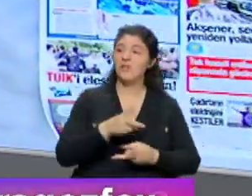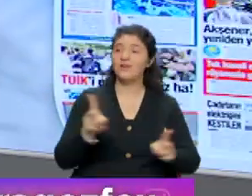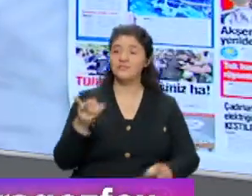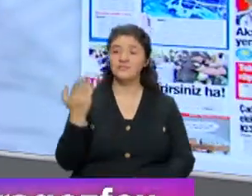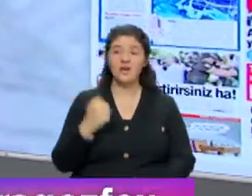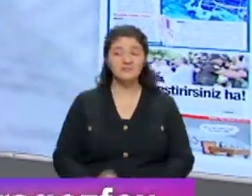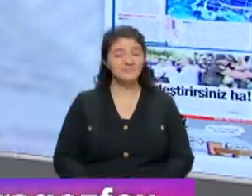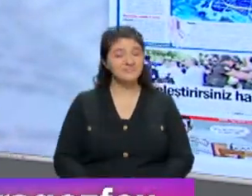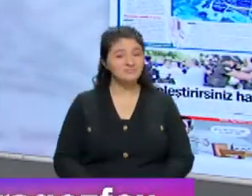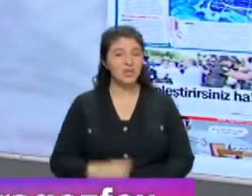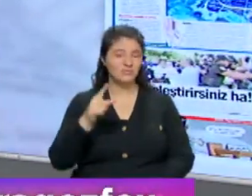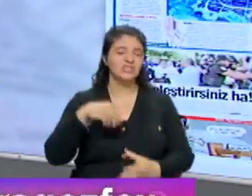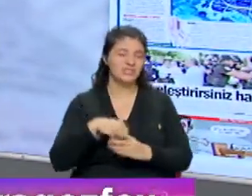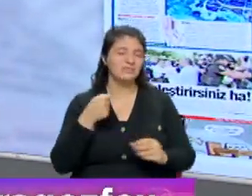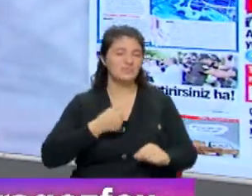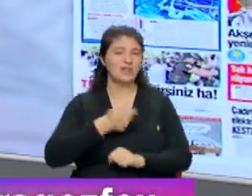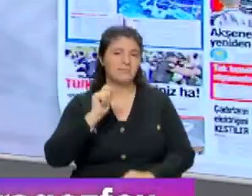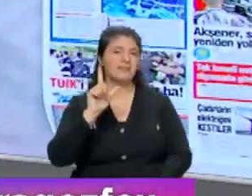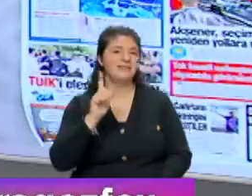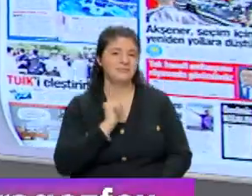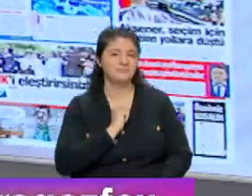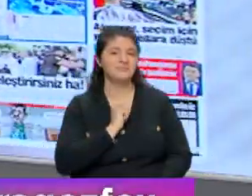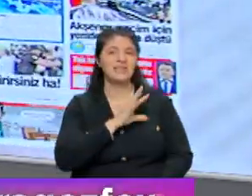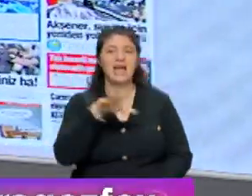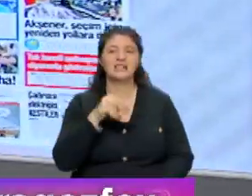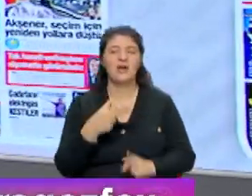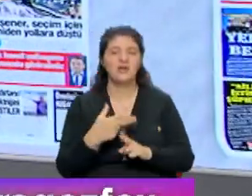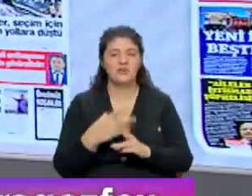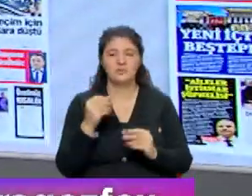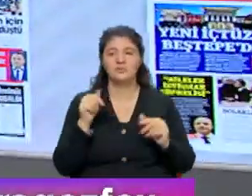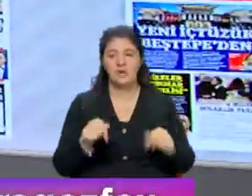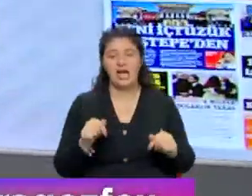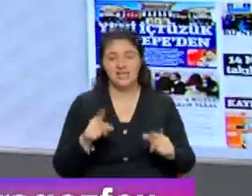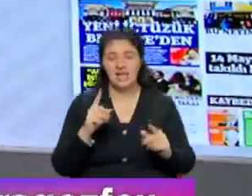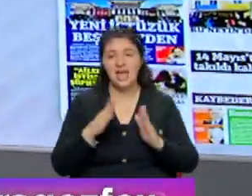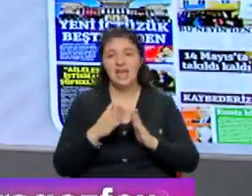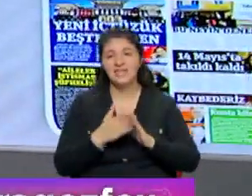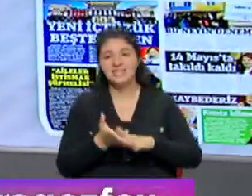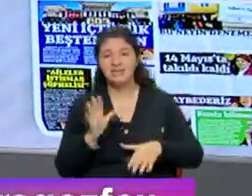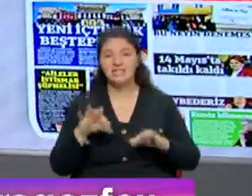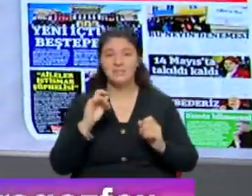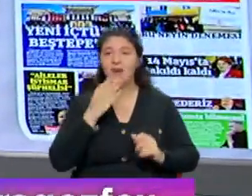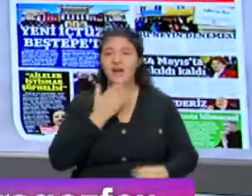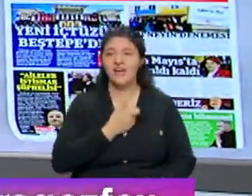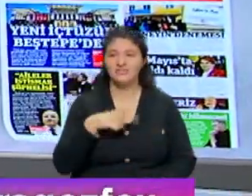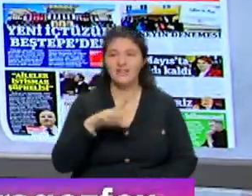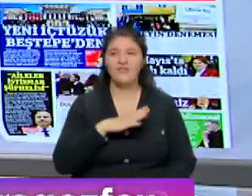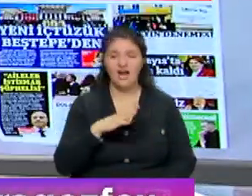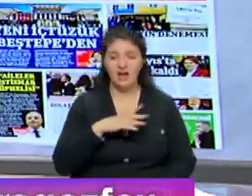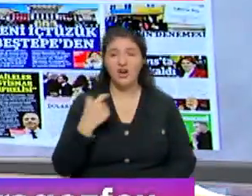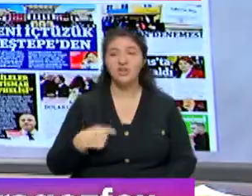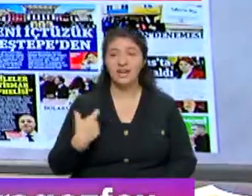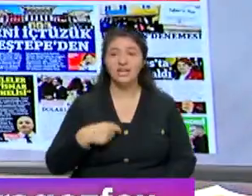açılıyor Ama bunun içinde mücadele etmek gerekiyor herkese örnek olsun Şu anda evden çıkmaya hazırlanan öğrencilerimiz vardır